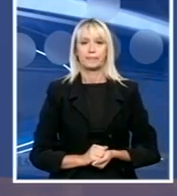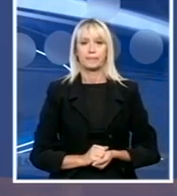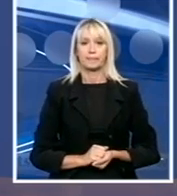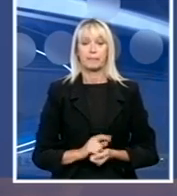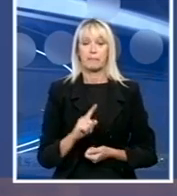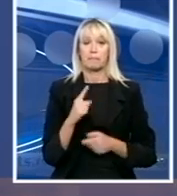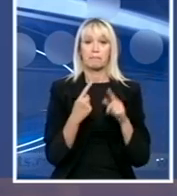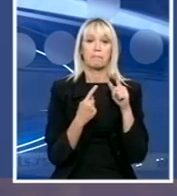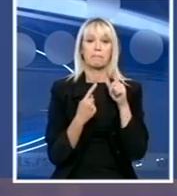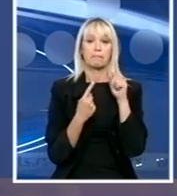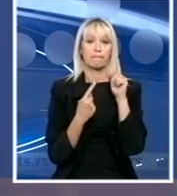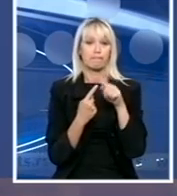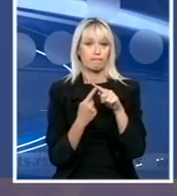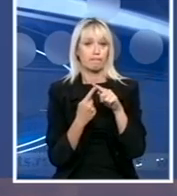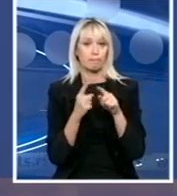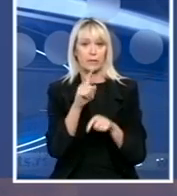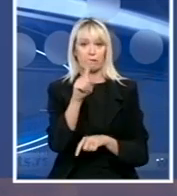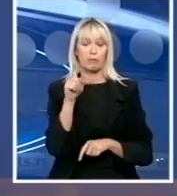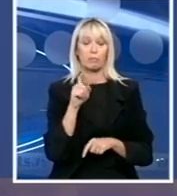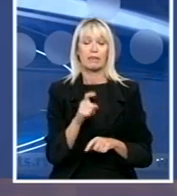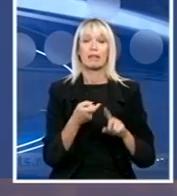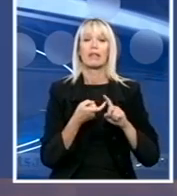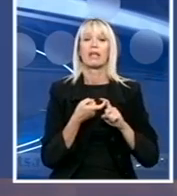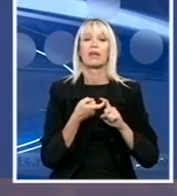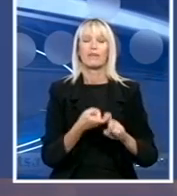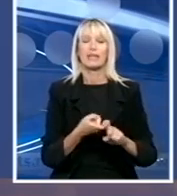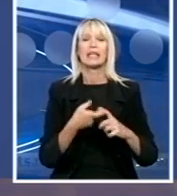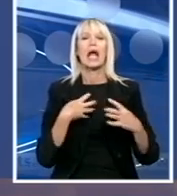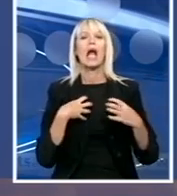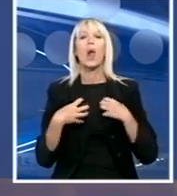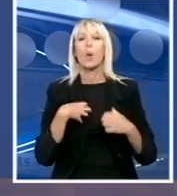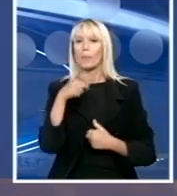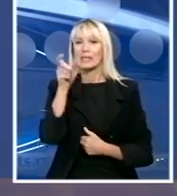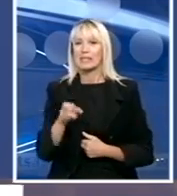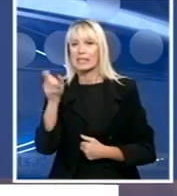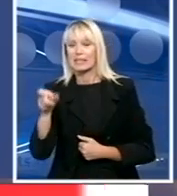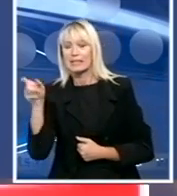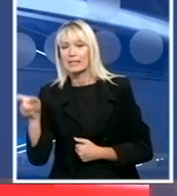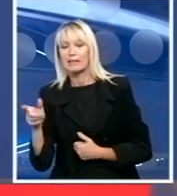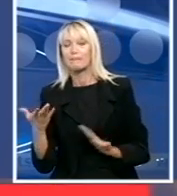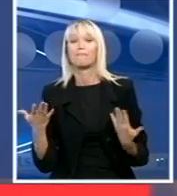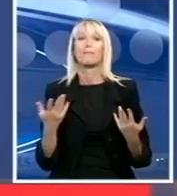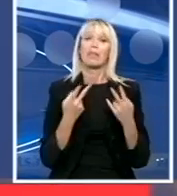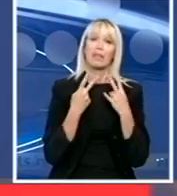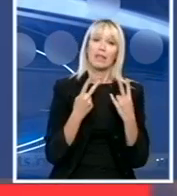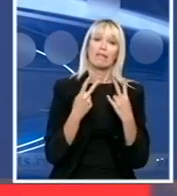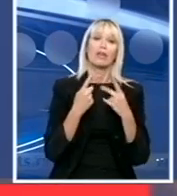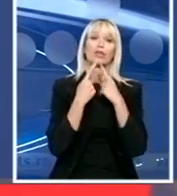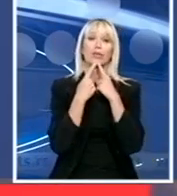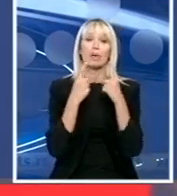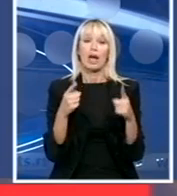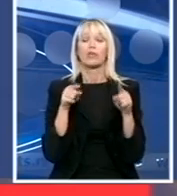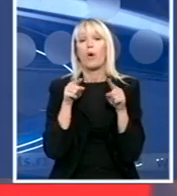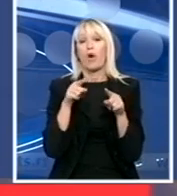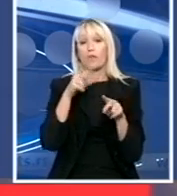Prvo pitanje koje se odnosi na glumce, jako je bitno napomenuti da u ovoj odluci